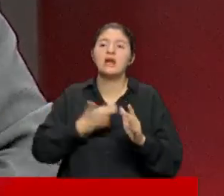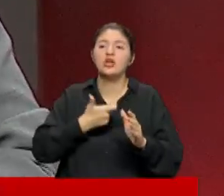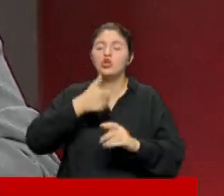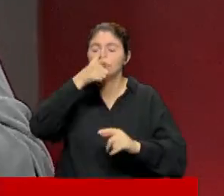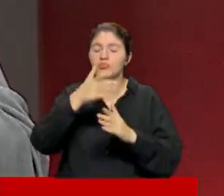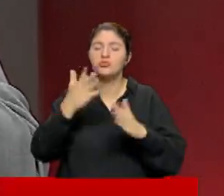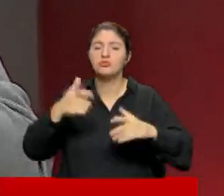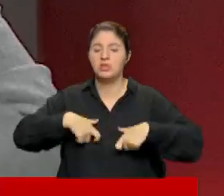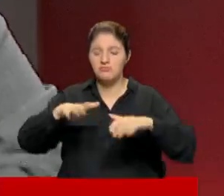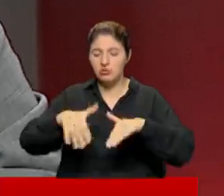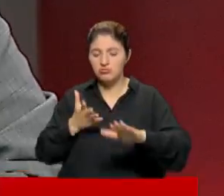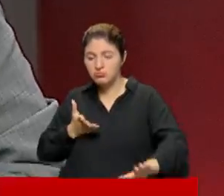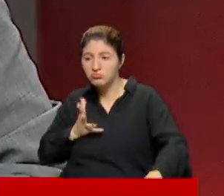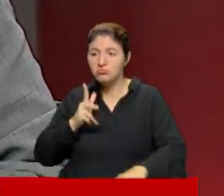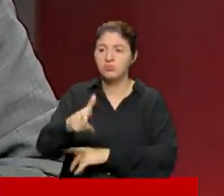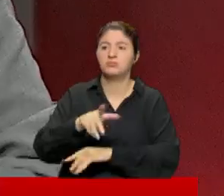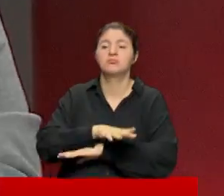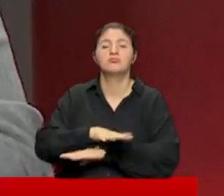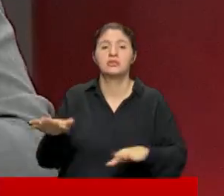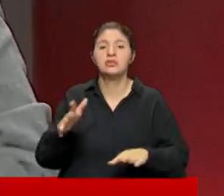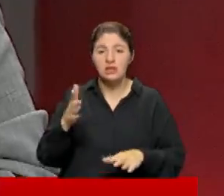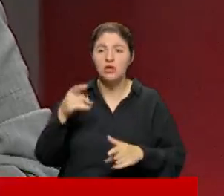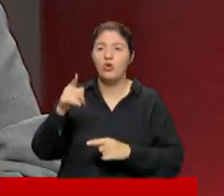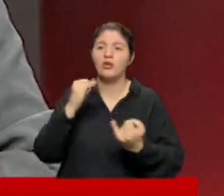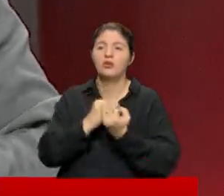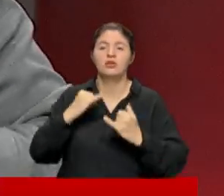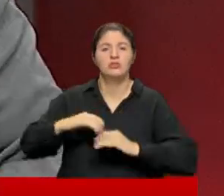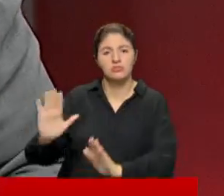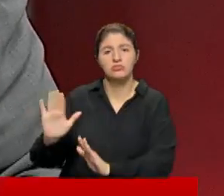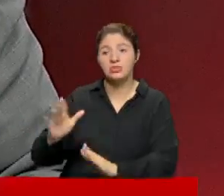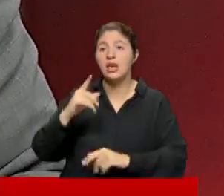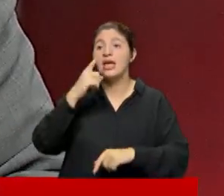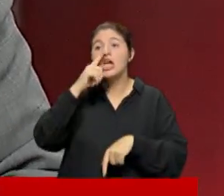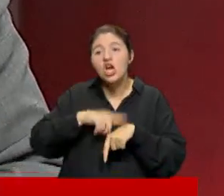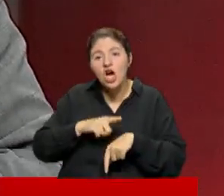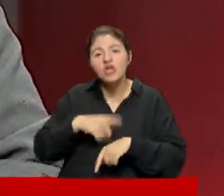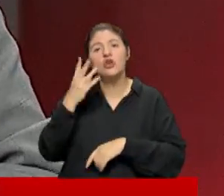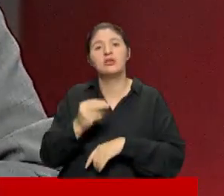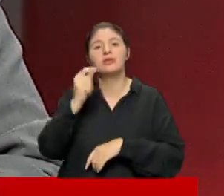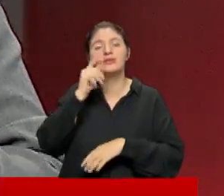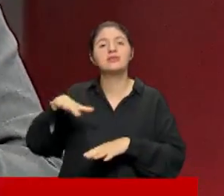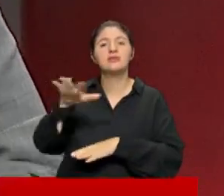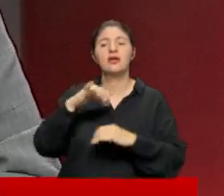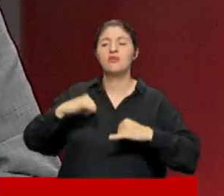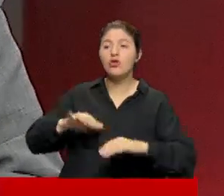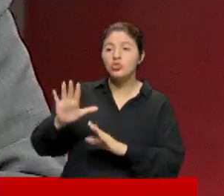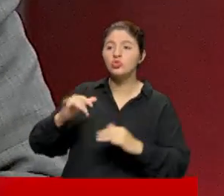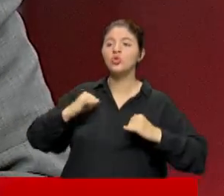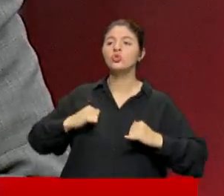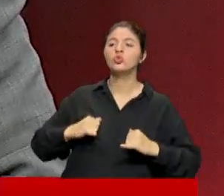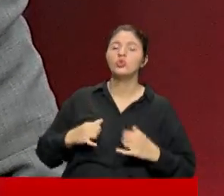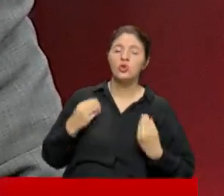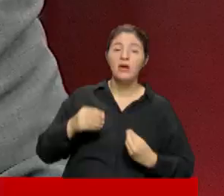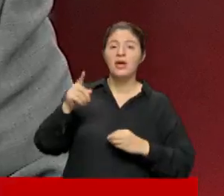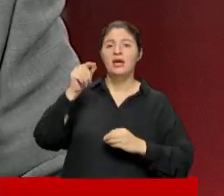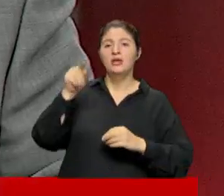Türkiye Büyük Millet Meclisi'nden geçirelim ki o kardeşlerimiz rahat olsun Dindar insanlar rahat olsun Huzur içinde olsun